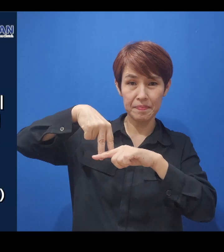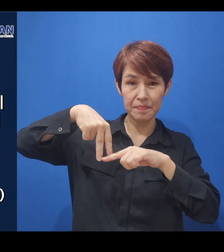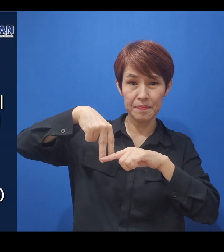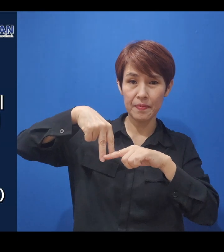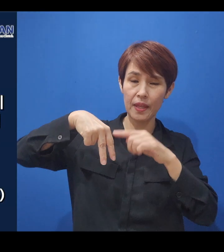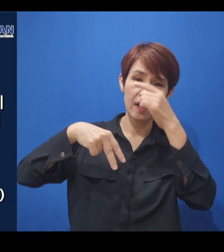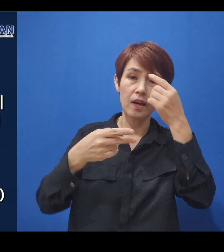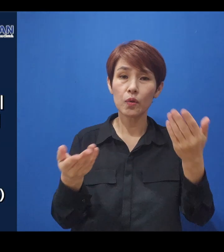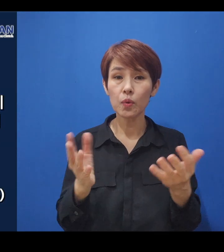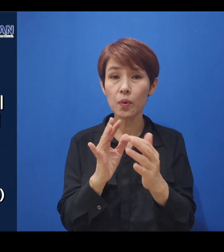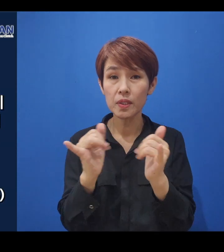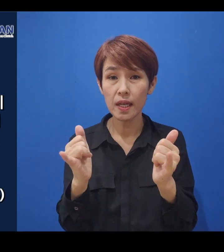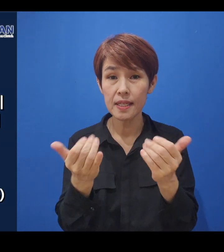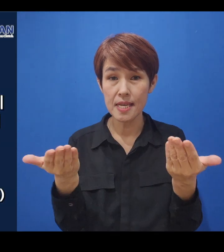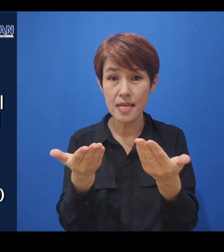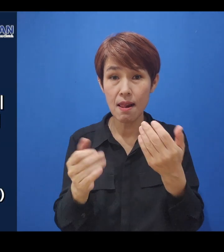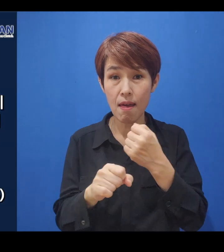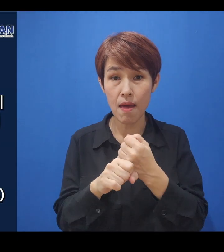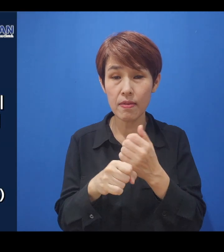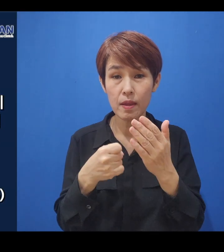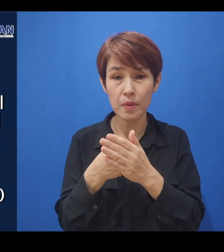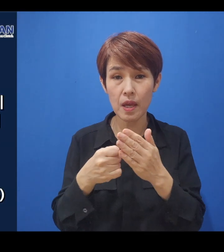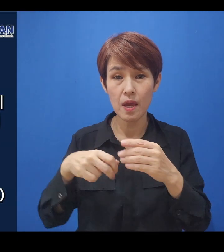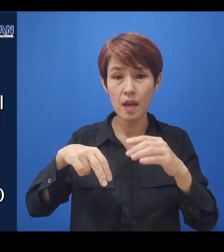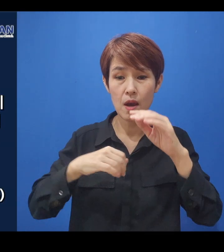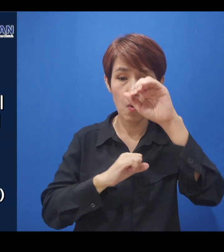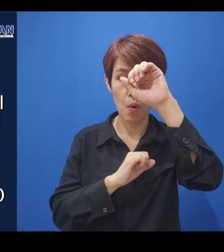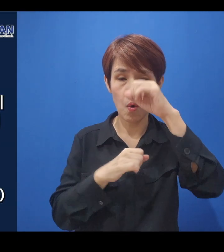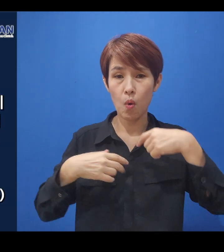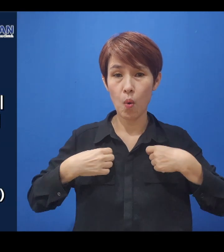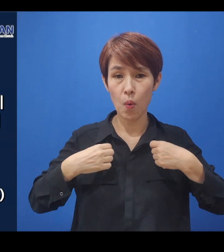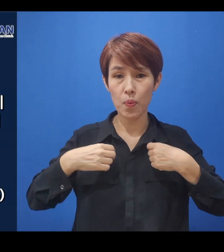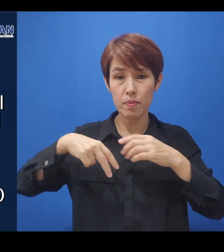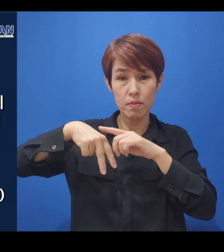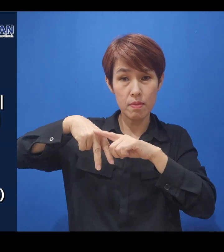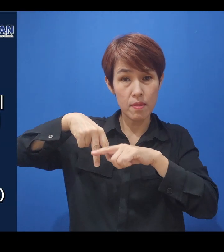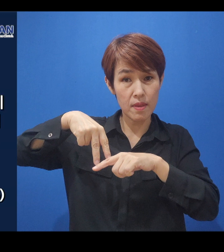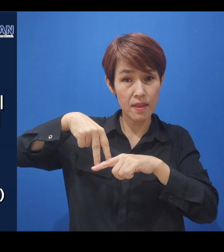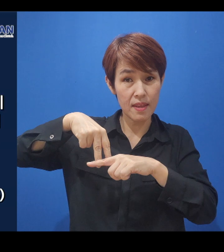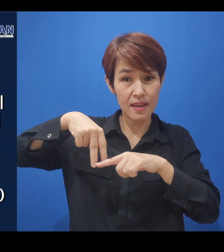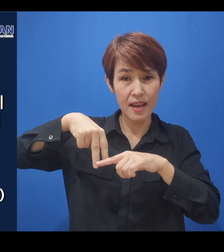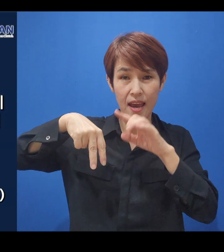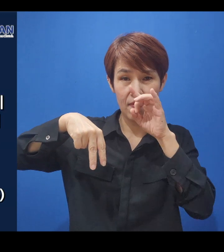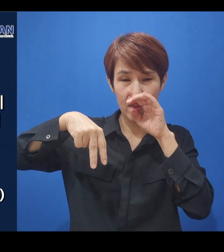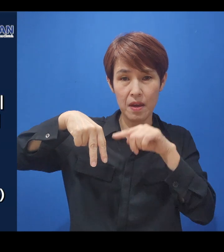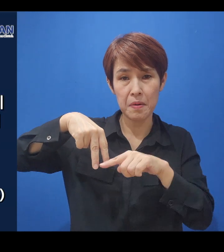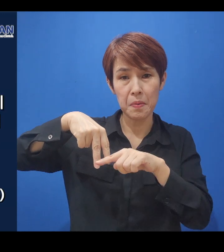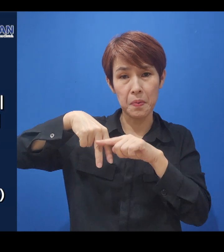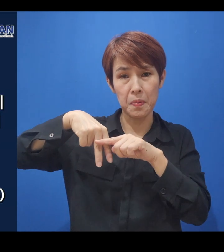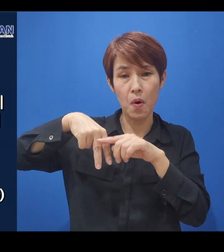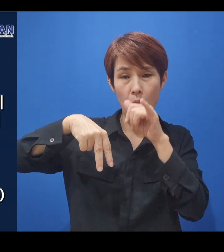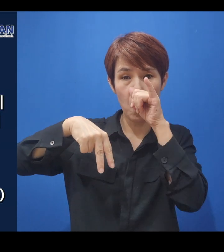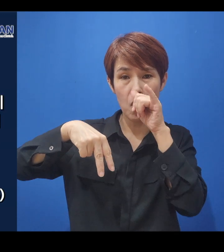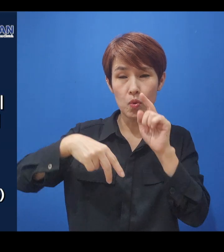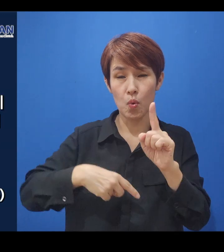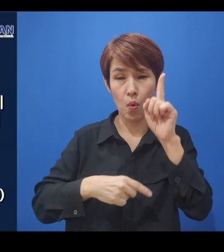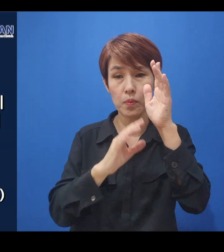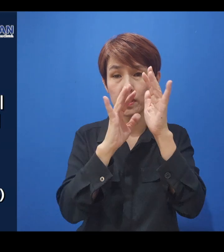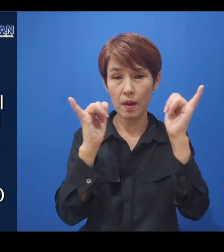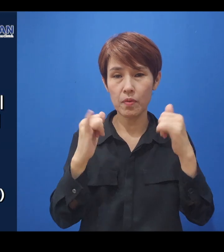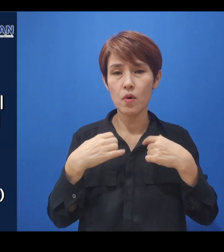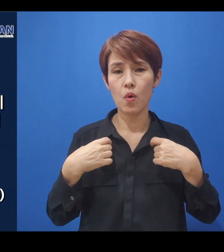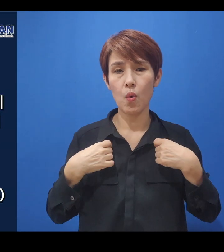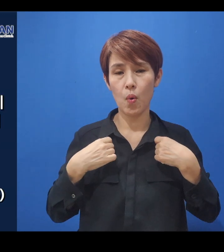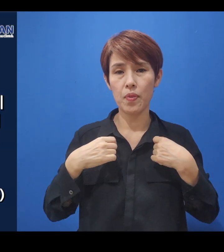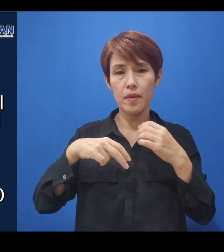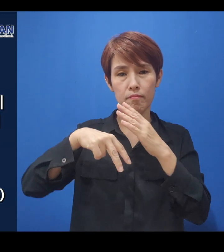해야 하기 때문에 발에 끌리는 옷을 입지 않았습니다. 발에 끌리는 옷은 가장 높은 사람들만 입었습니다.